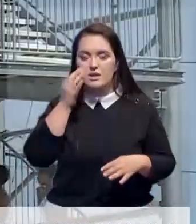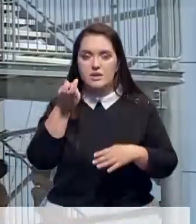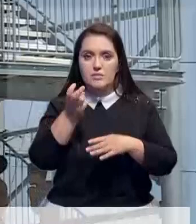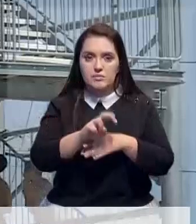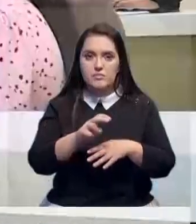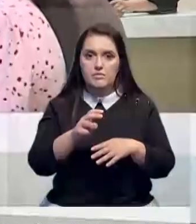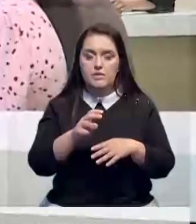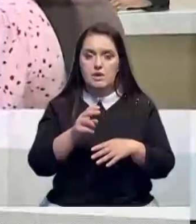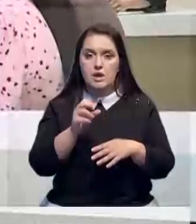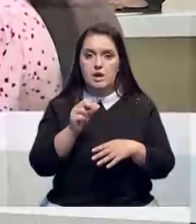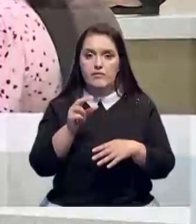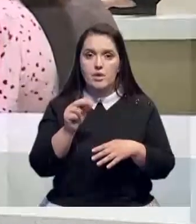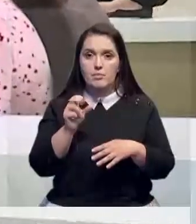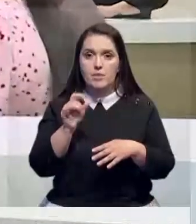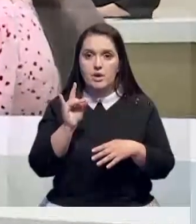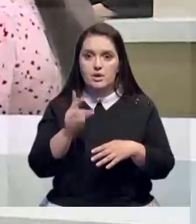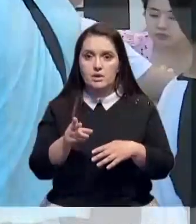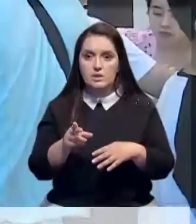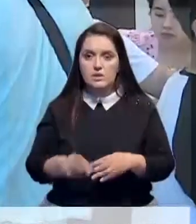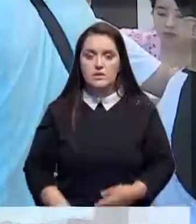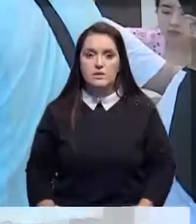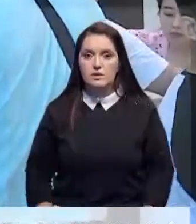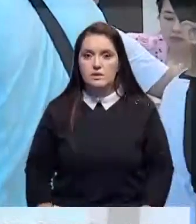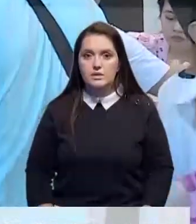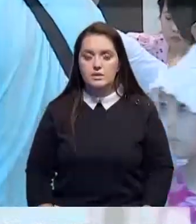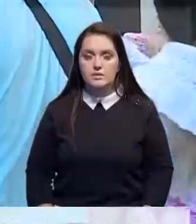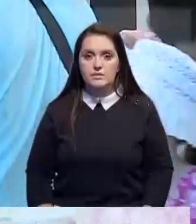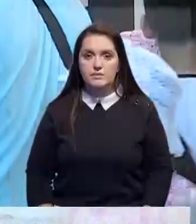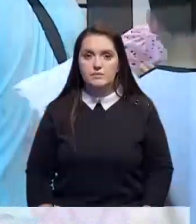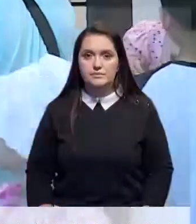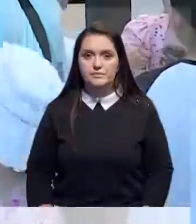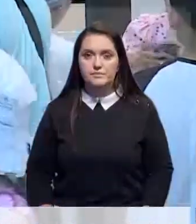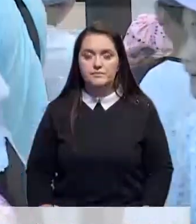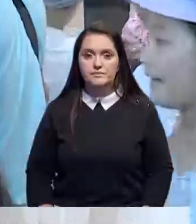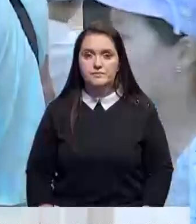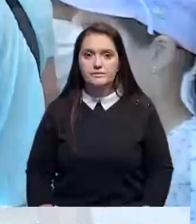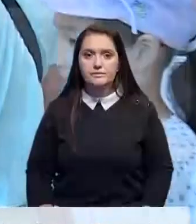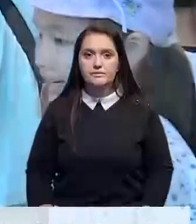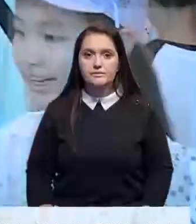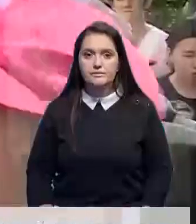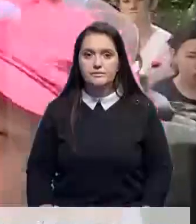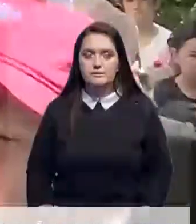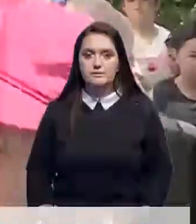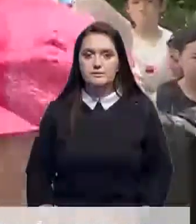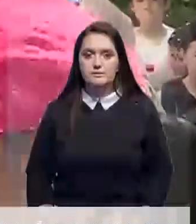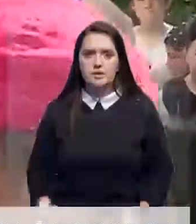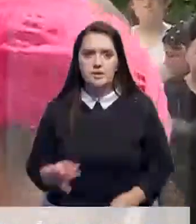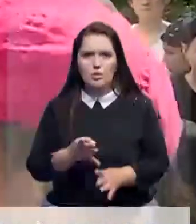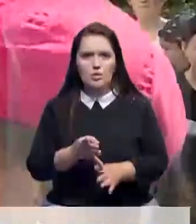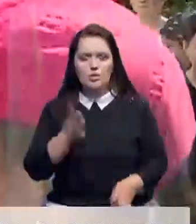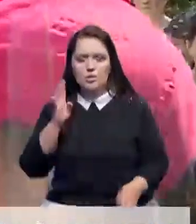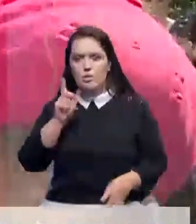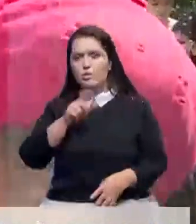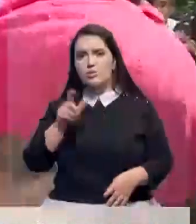фойе этого аквапарка уже с утра не протолкнуться, несмотря на будний день. Пораньше решила прийти. По информациям, очередь большая будет,